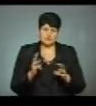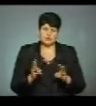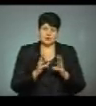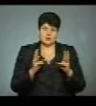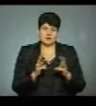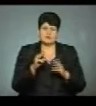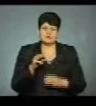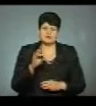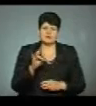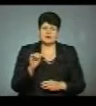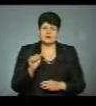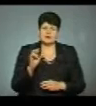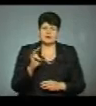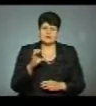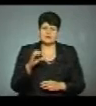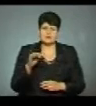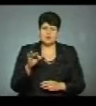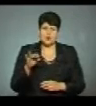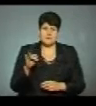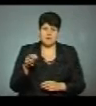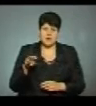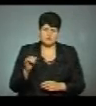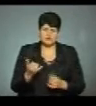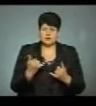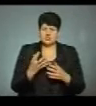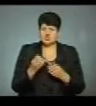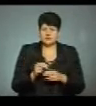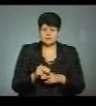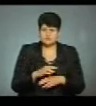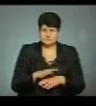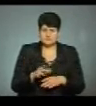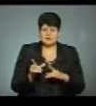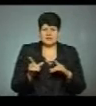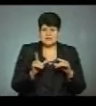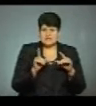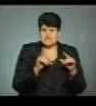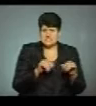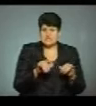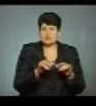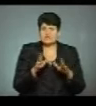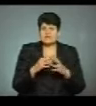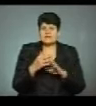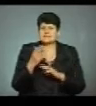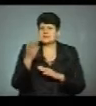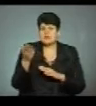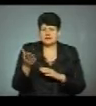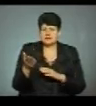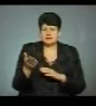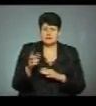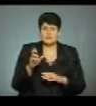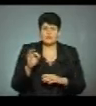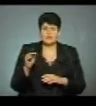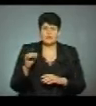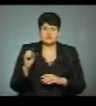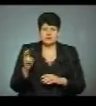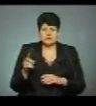трансформатор, оту перегорів. Нині ще не ремонтували. Вони десь їздили на ті села, туди десь, на Божиківну